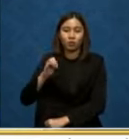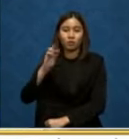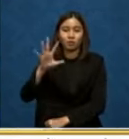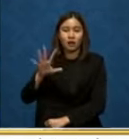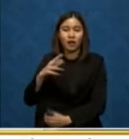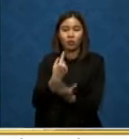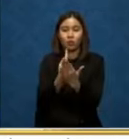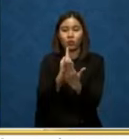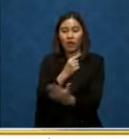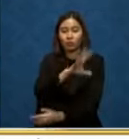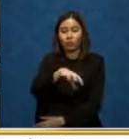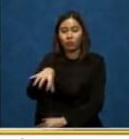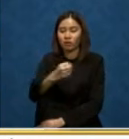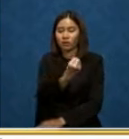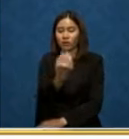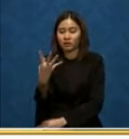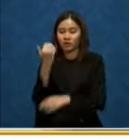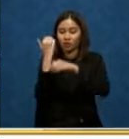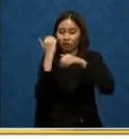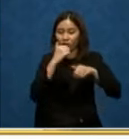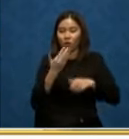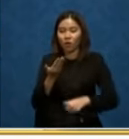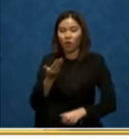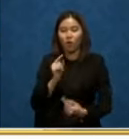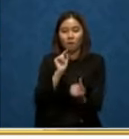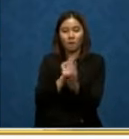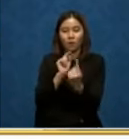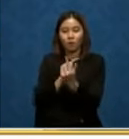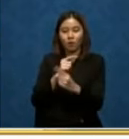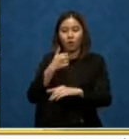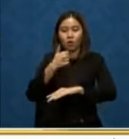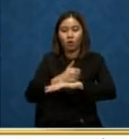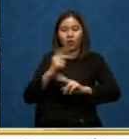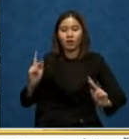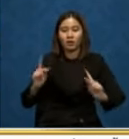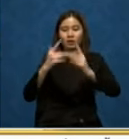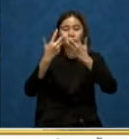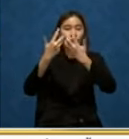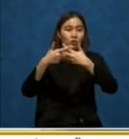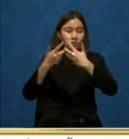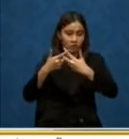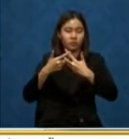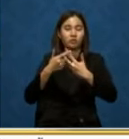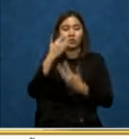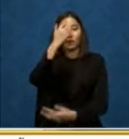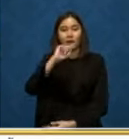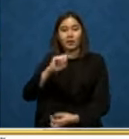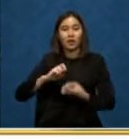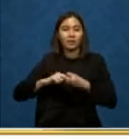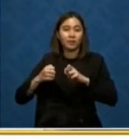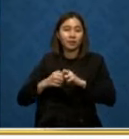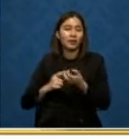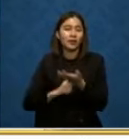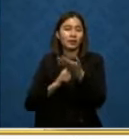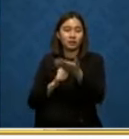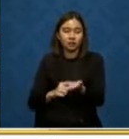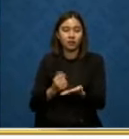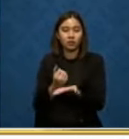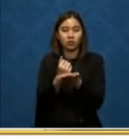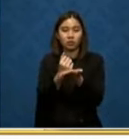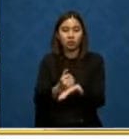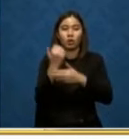แทน 4องค์กรชาวไร่อ้อยได้ขอเข้าพบรัฐมนตรีว่าการกระทรวงอุตสาหกรรมเพื่อนำปัญหาเสนอช่วย